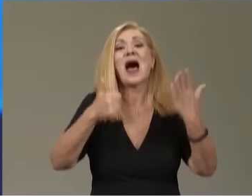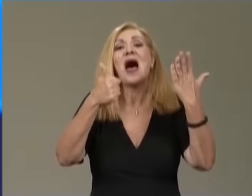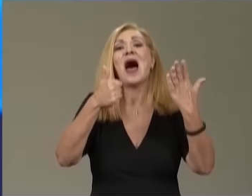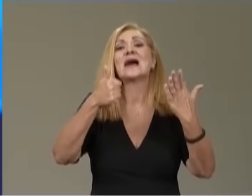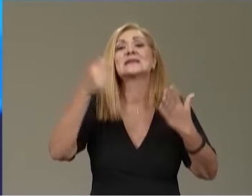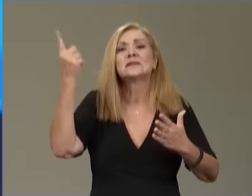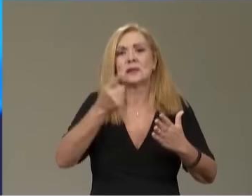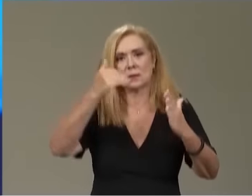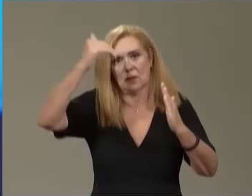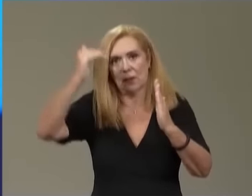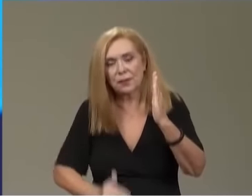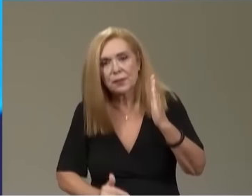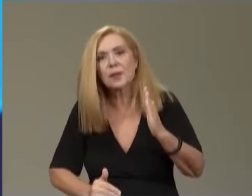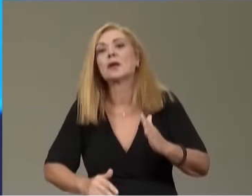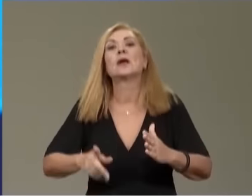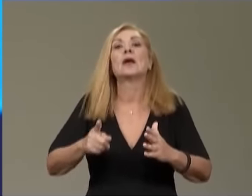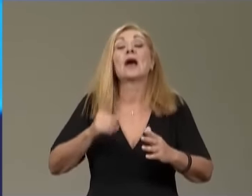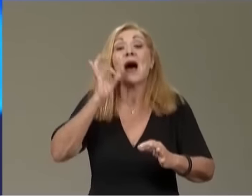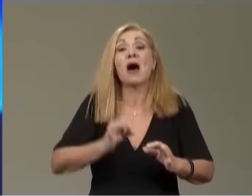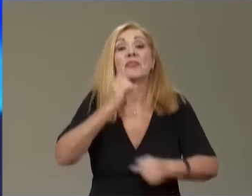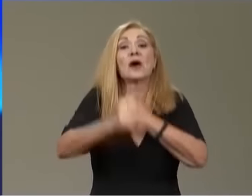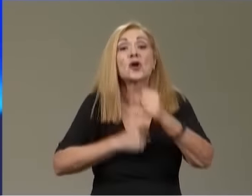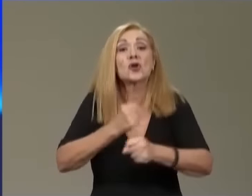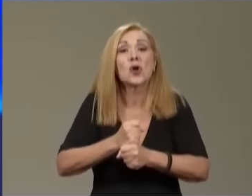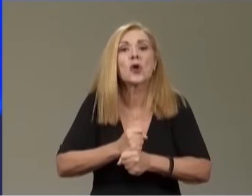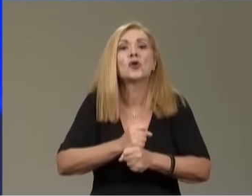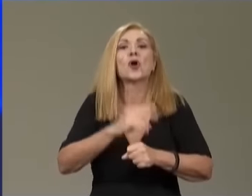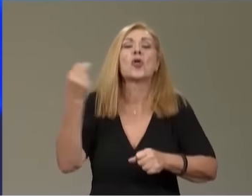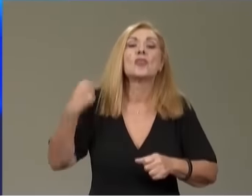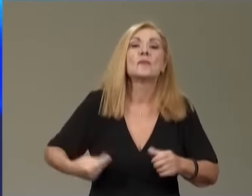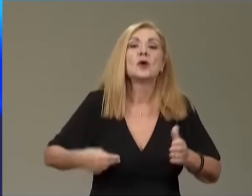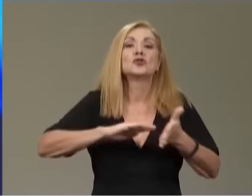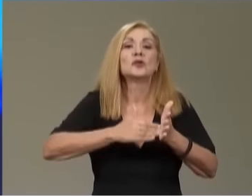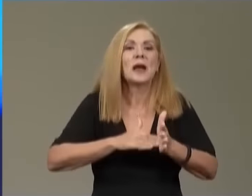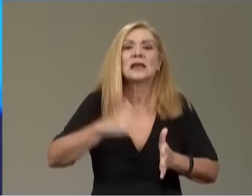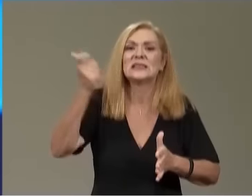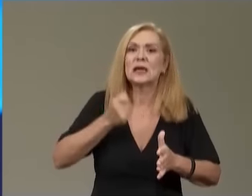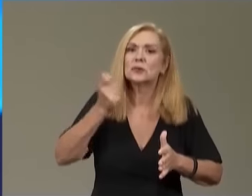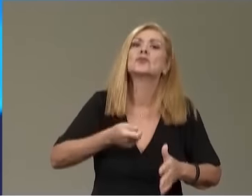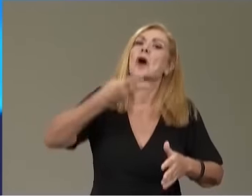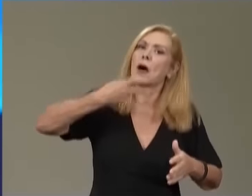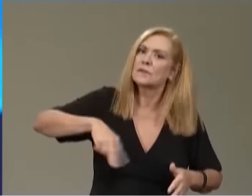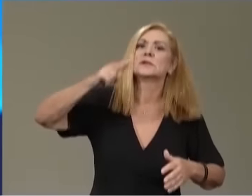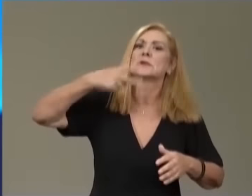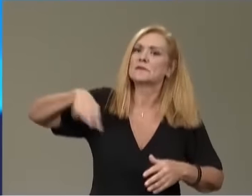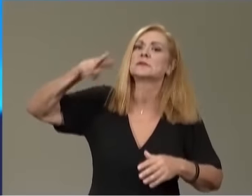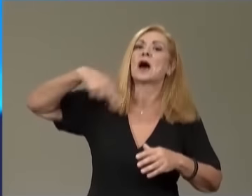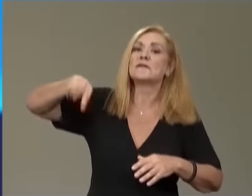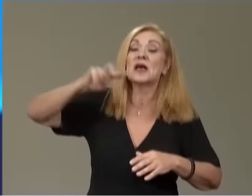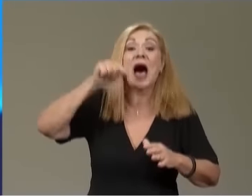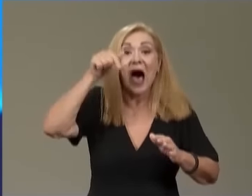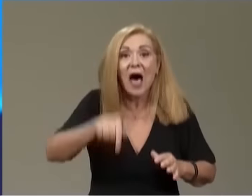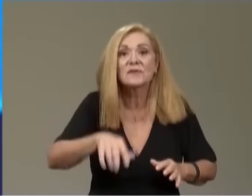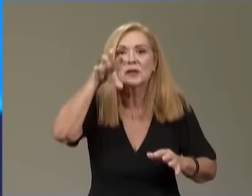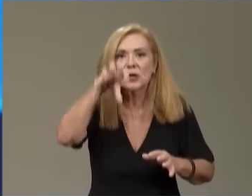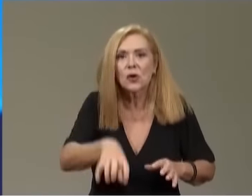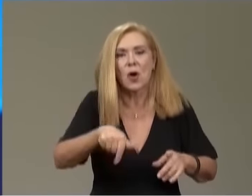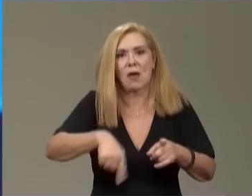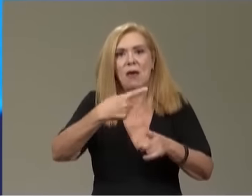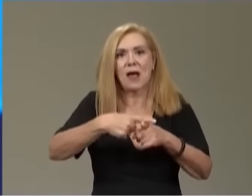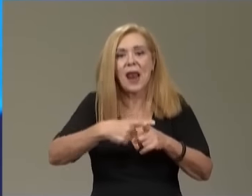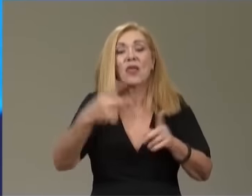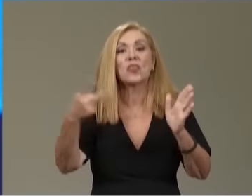μονάδες, με αιτήσεις αυξήσεις σε δημόσιους υπαλλήλους και συνταξιούχους. Ναι, αυτή η χώρα το 27 θα